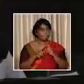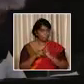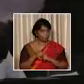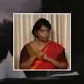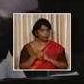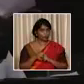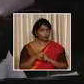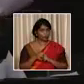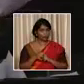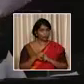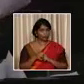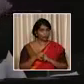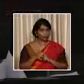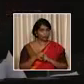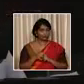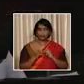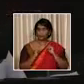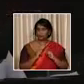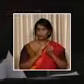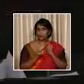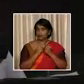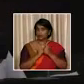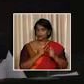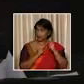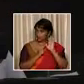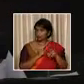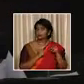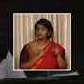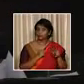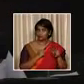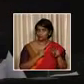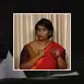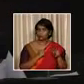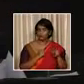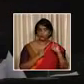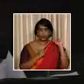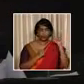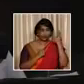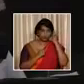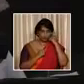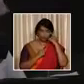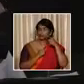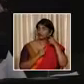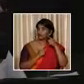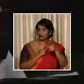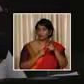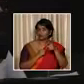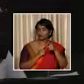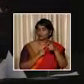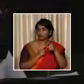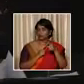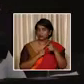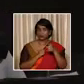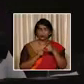விசாரணைகளை பகிரங்கமாக நடத்தினால் நீங்கள் குற்றவாளிகள் இல்லை என்றால் அதுக்காக ஏன் நீங்கள் தயக்கமடைய வேண்டும் நீங்களே அதனை ஏற்றுக்கொண்டு